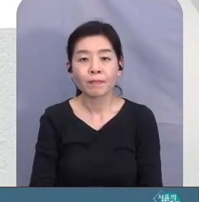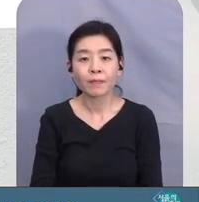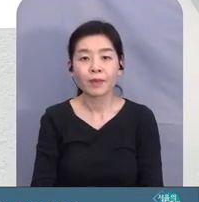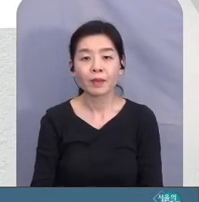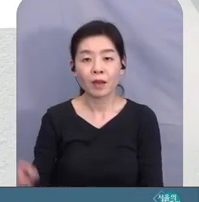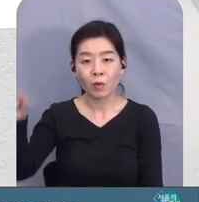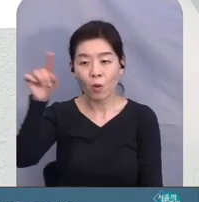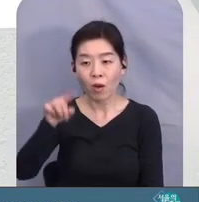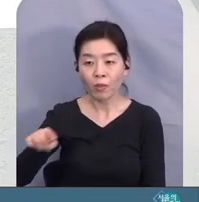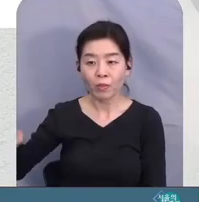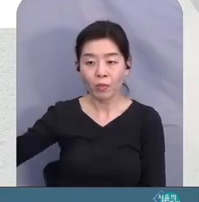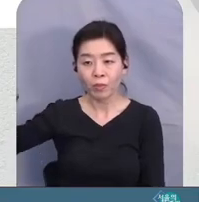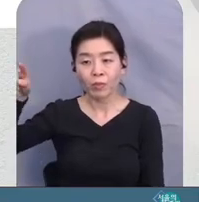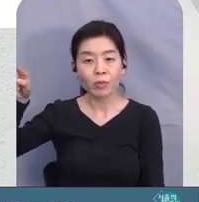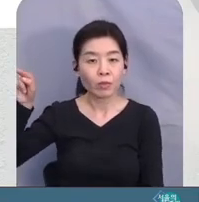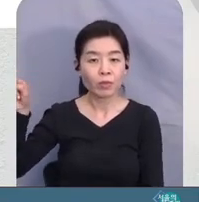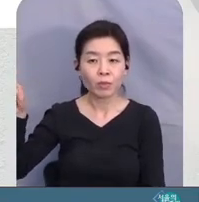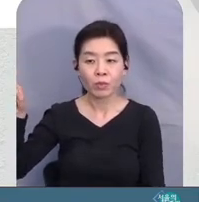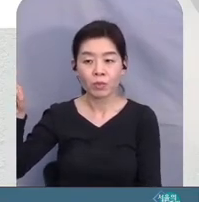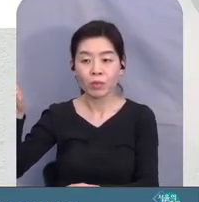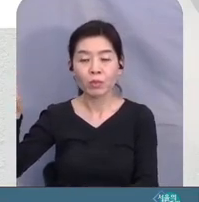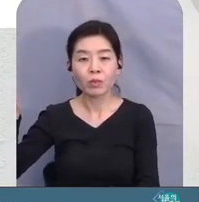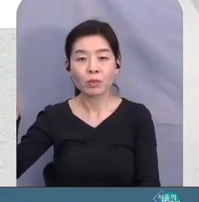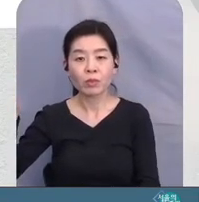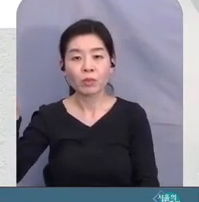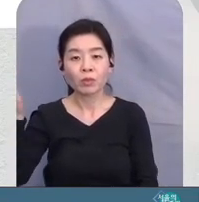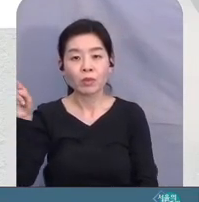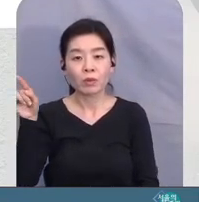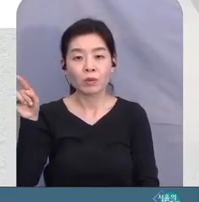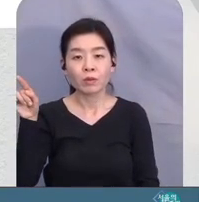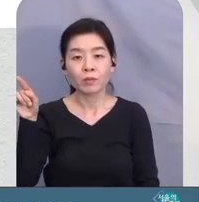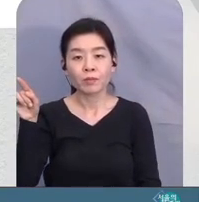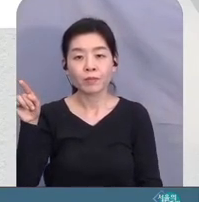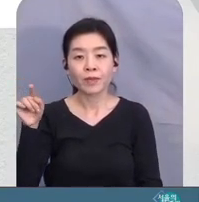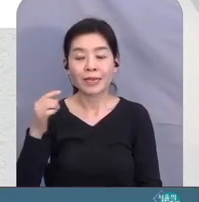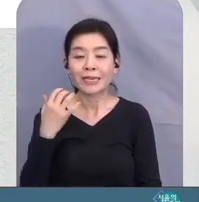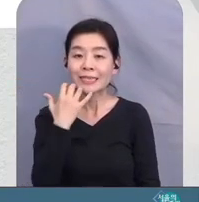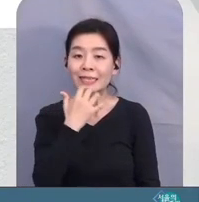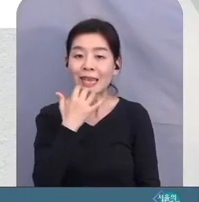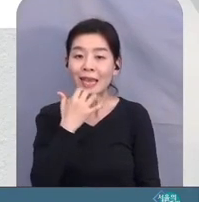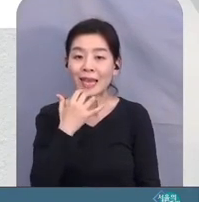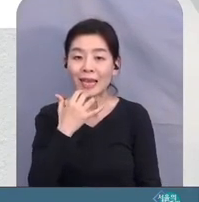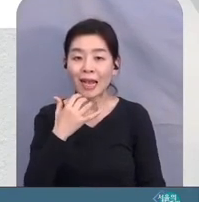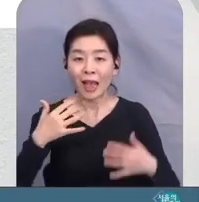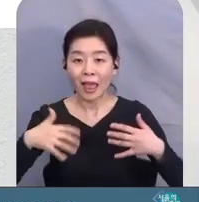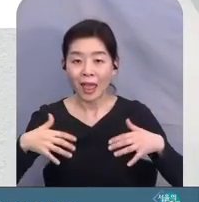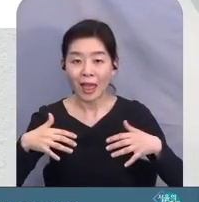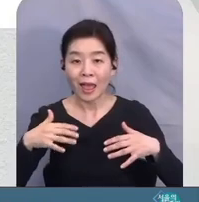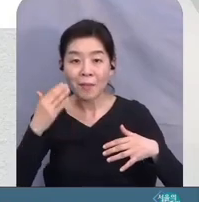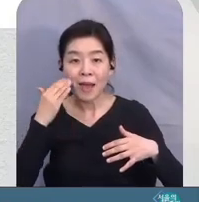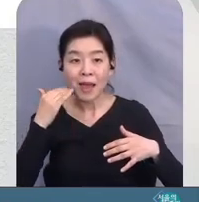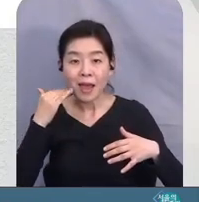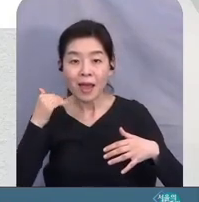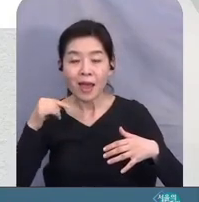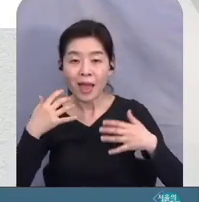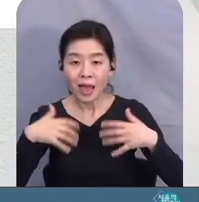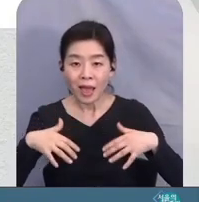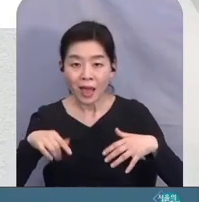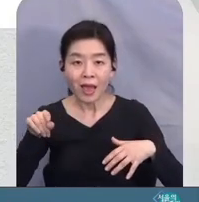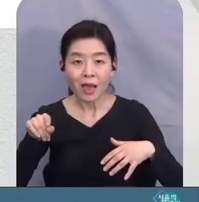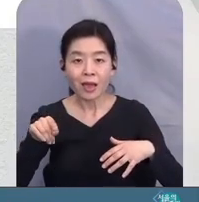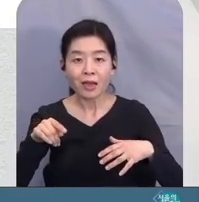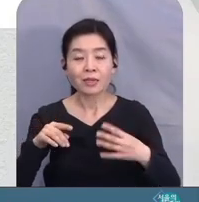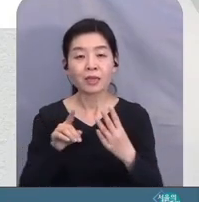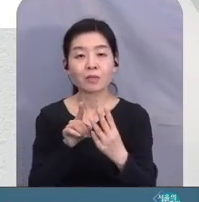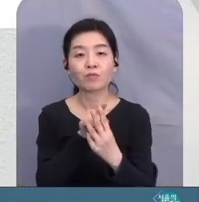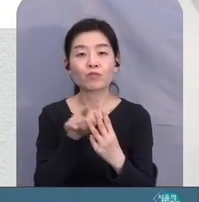원 그래프로 돼 있어서 이 중에 보면 무늬가 가장 옅은 게 33% 3분의 1이에요. 3분의